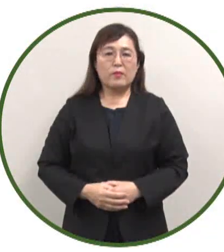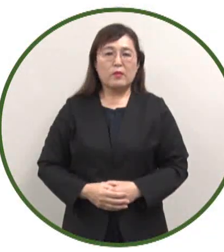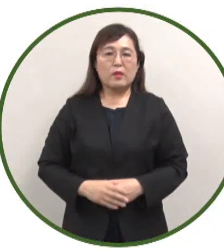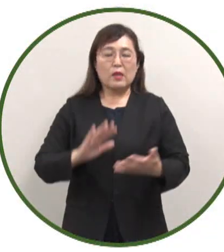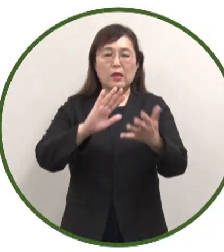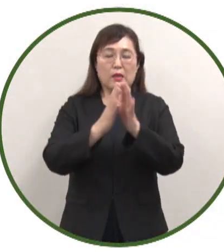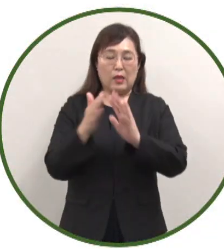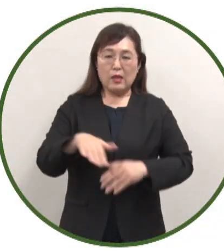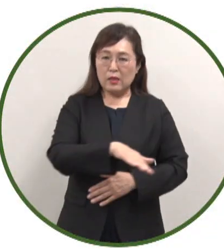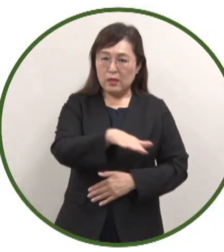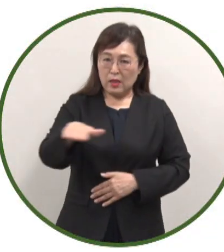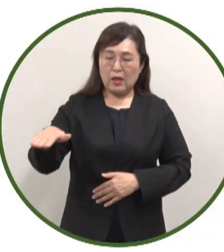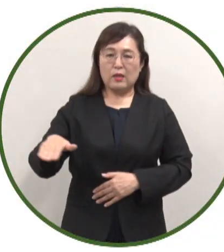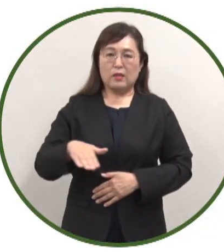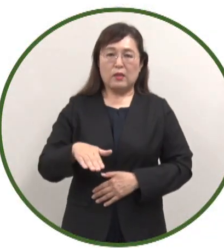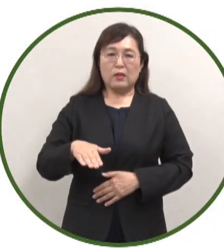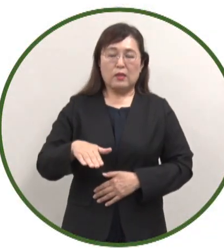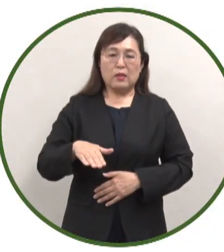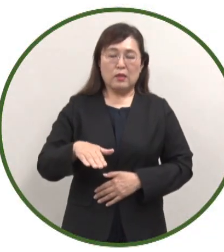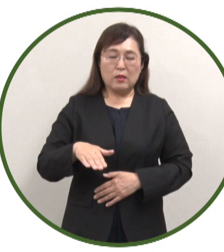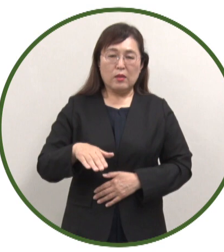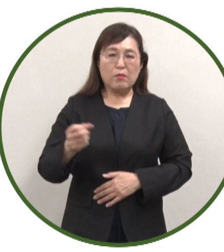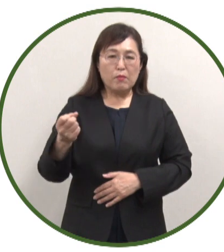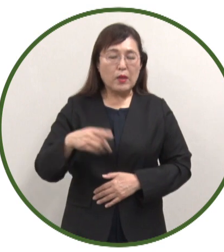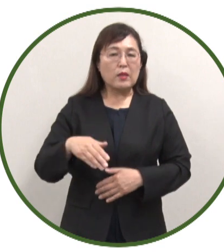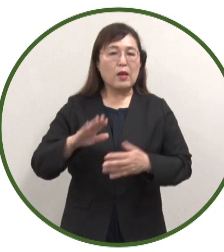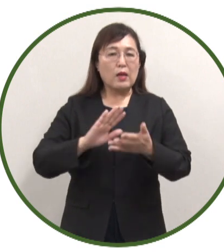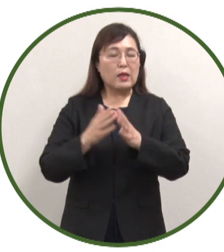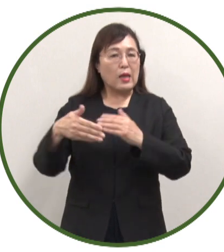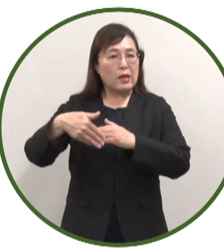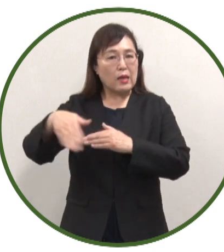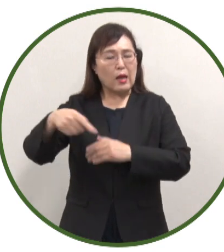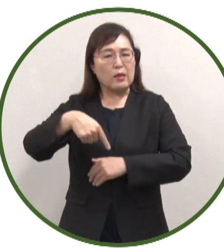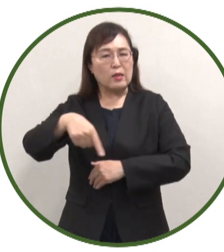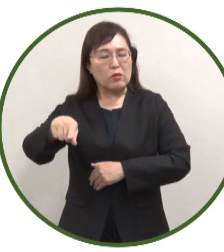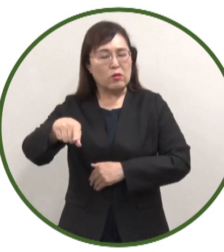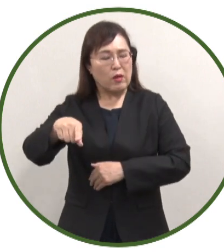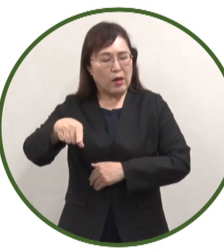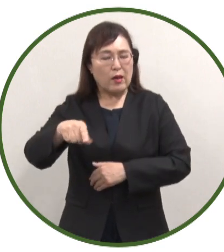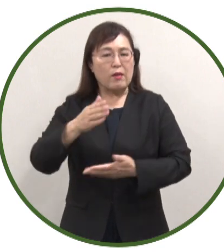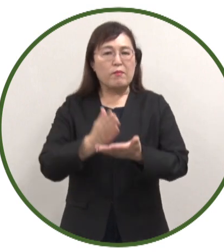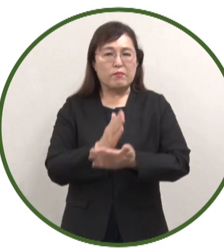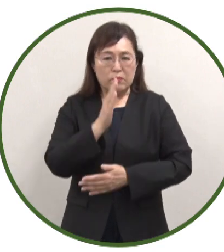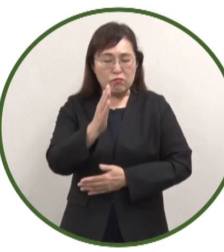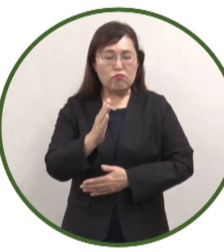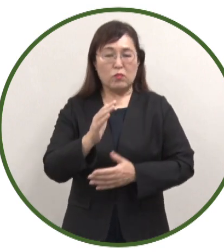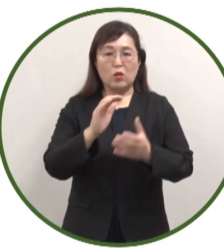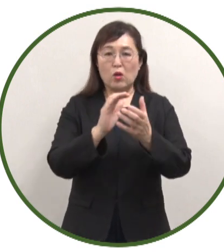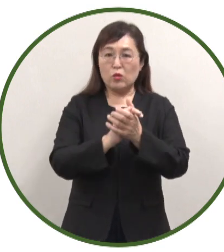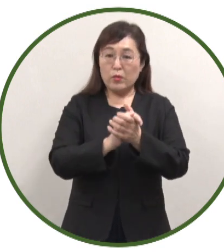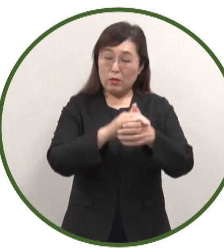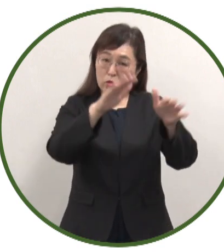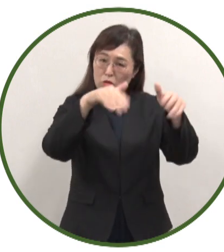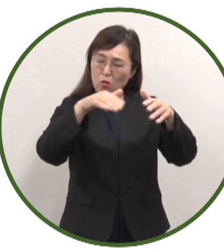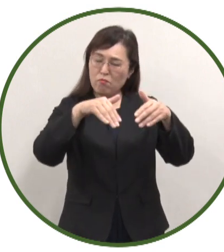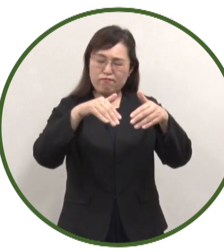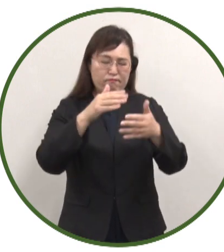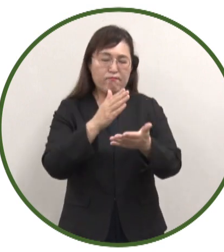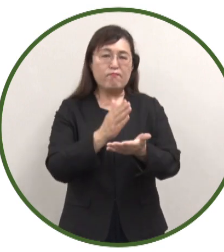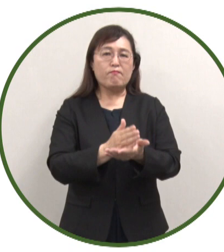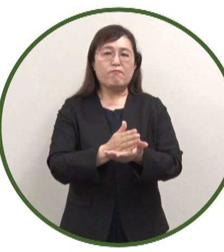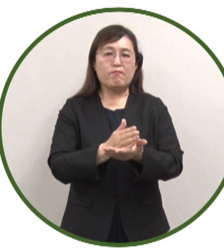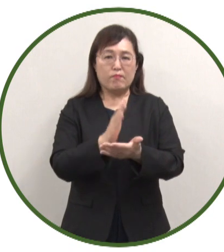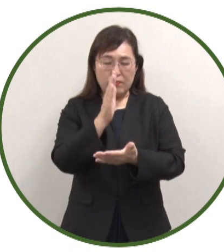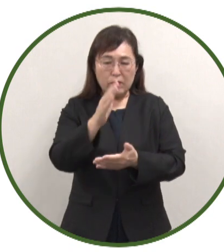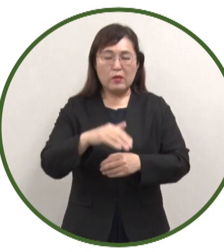県内を含め他地域に行かないでください。友達も呼ばないでください。同居家族以